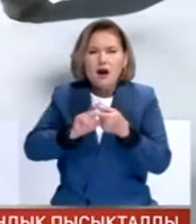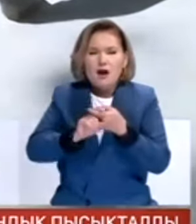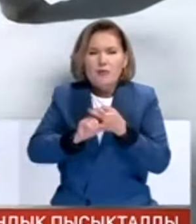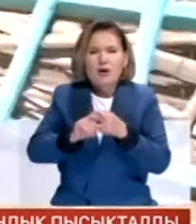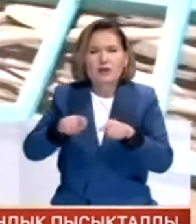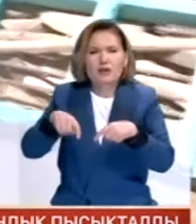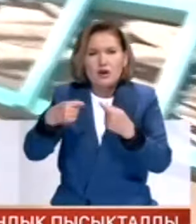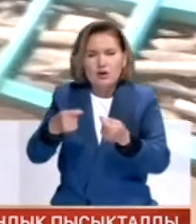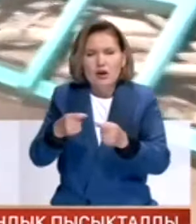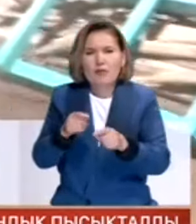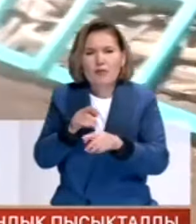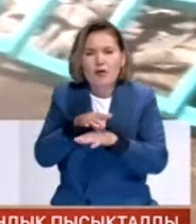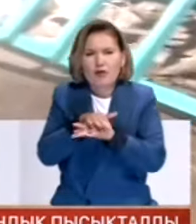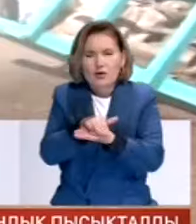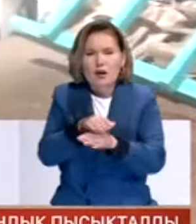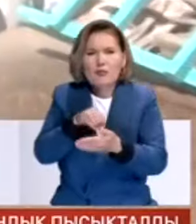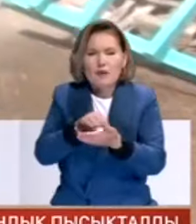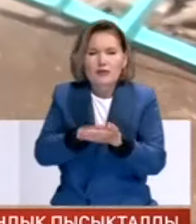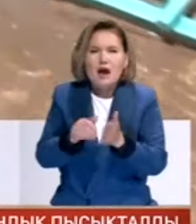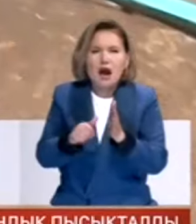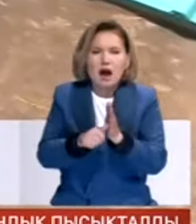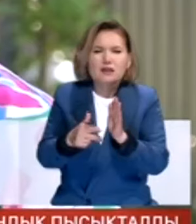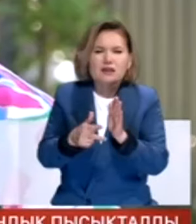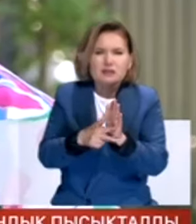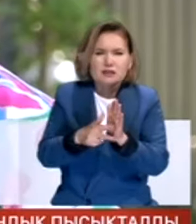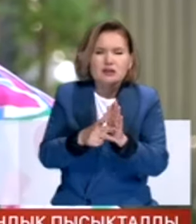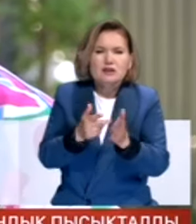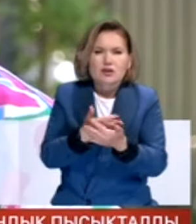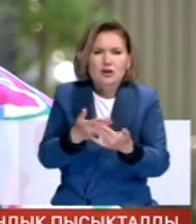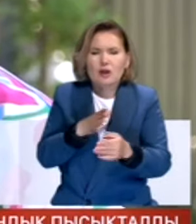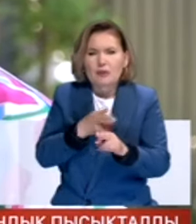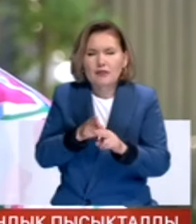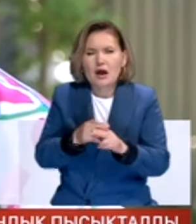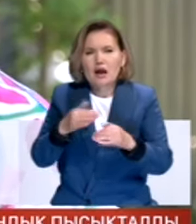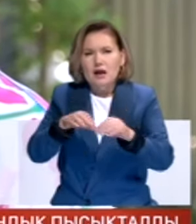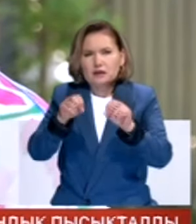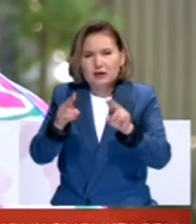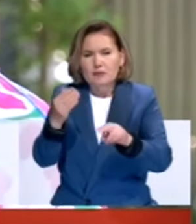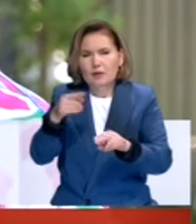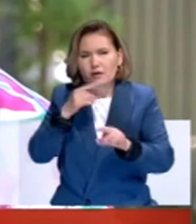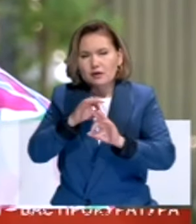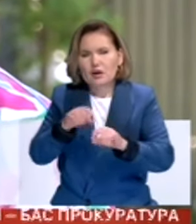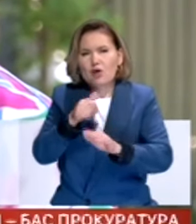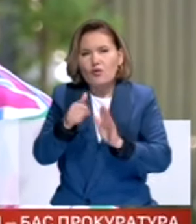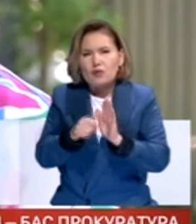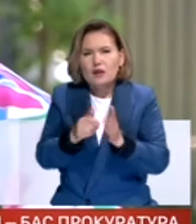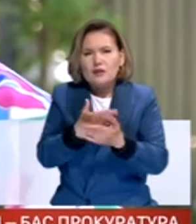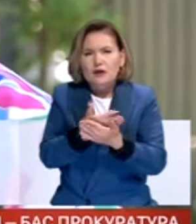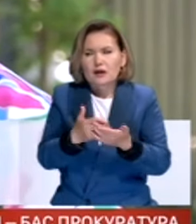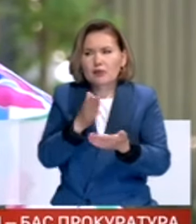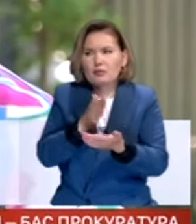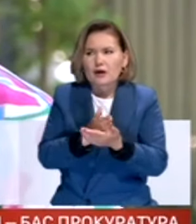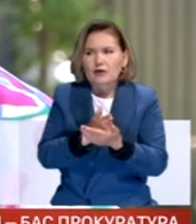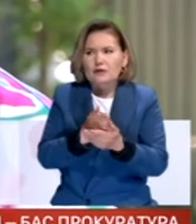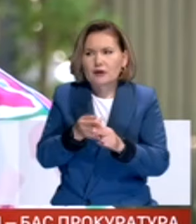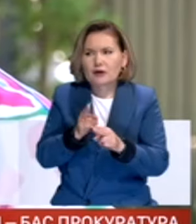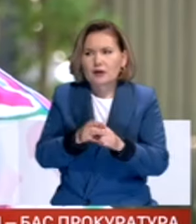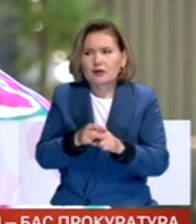қоздырғышын тасымалдайтын. 6 түр, 8 түр бар десек, бүгінгі күні энтомолог мамандарының айтуынша 16 түр бар біздің.